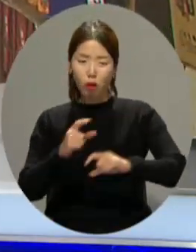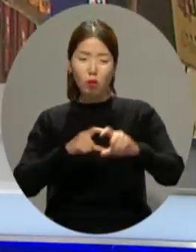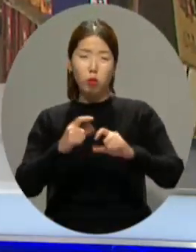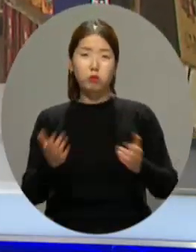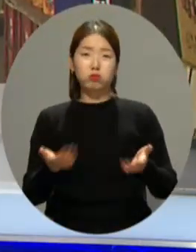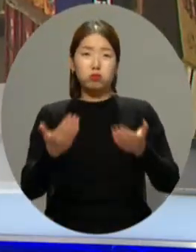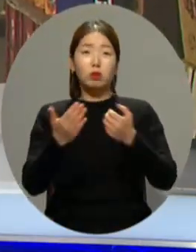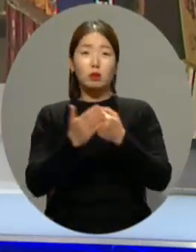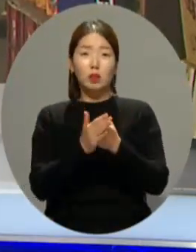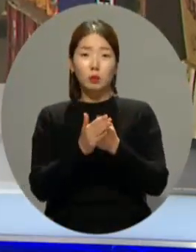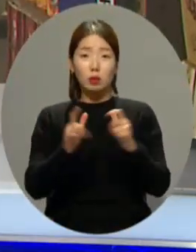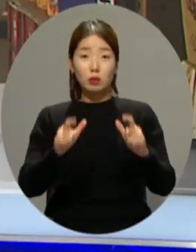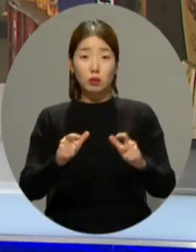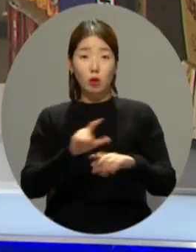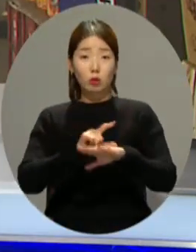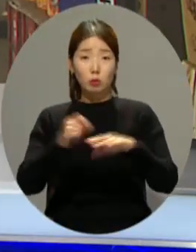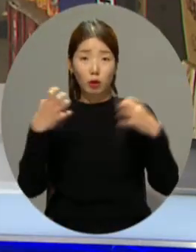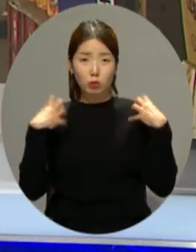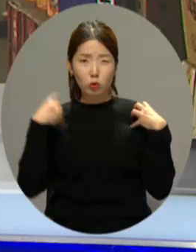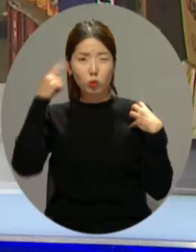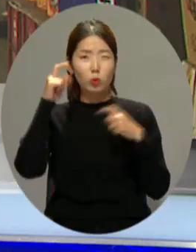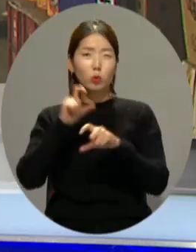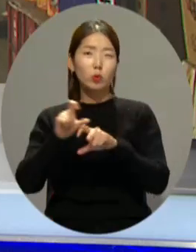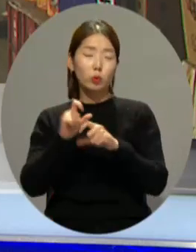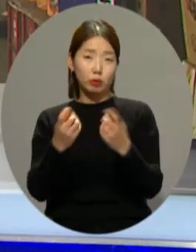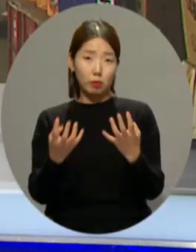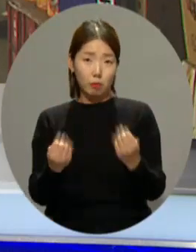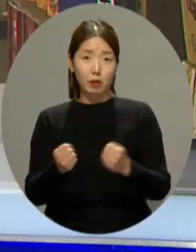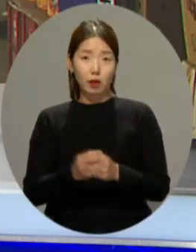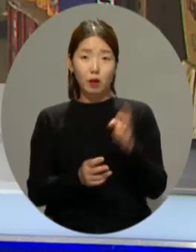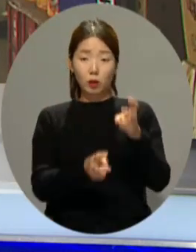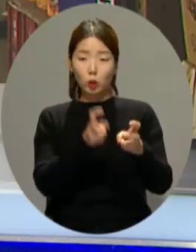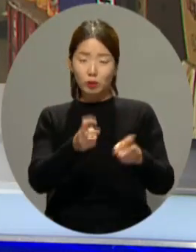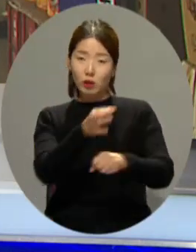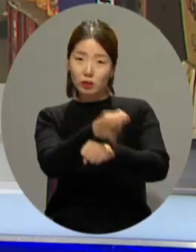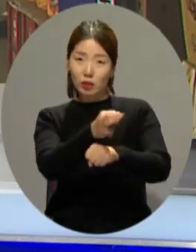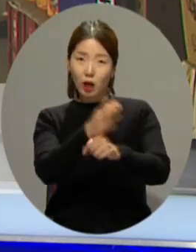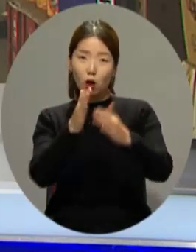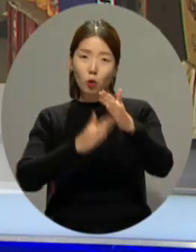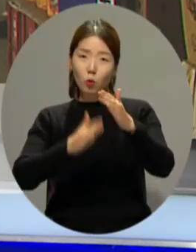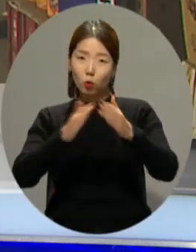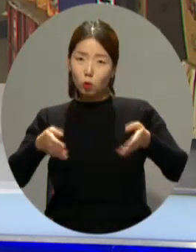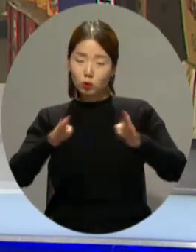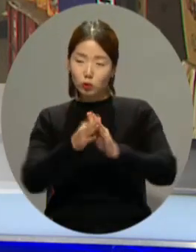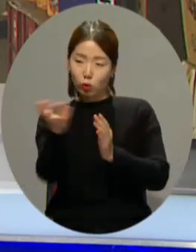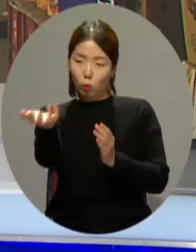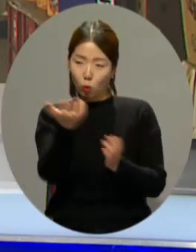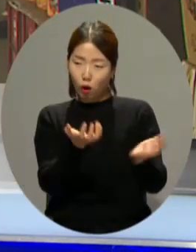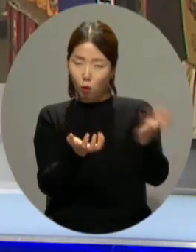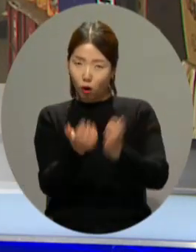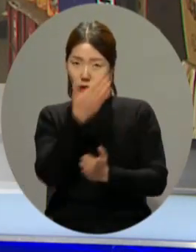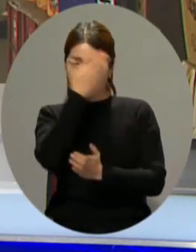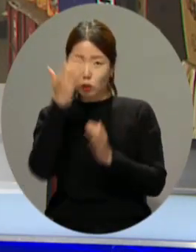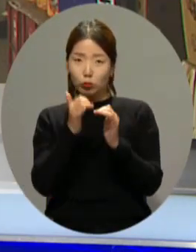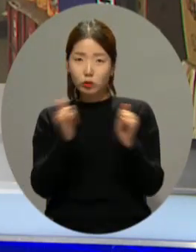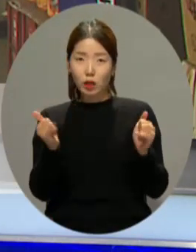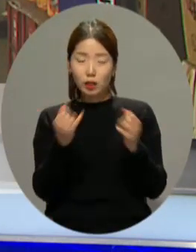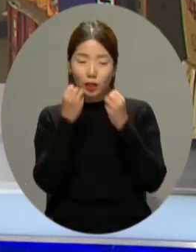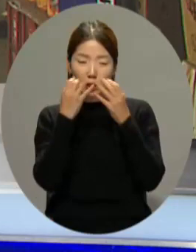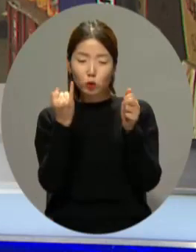있어 지자체들도 대책 마련해 고심이 깊은데요 터미널을 매입해 공공시설을 입주하고 청년과